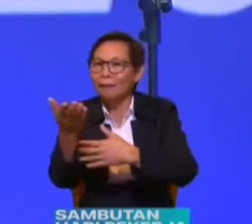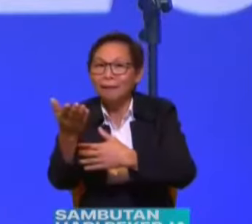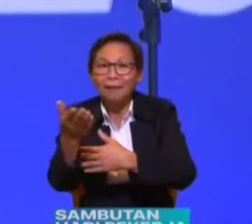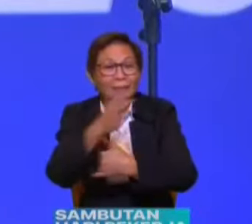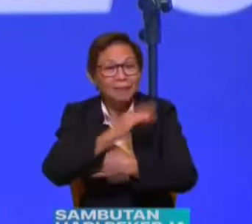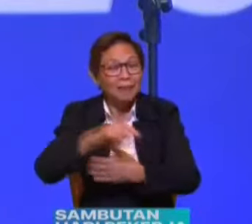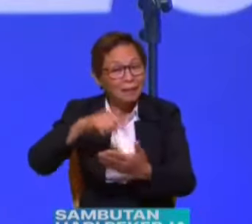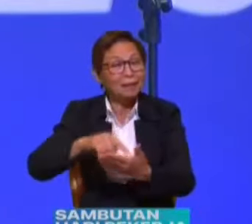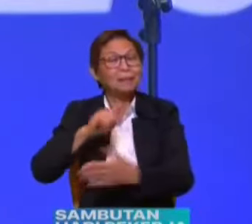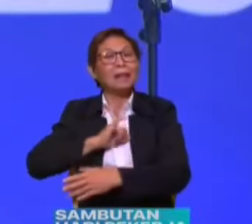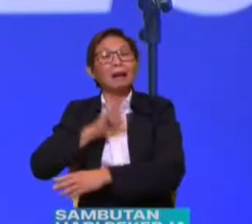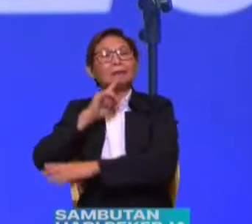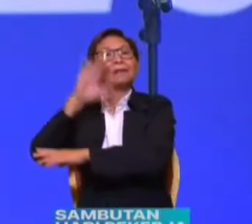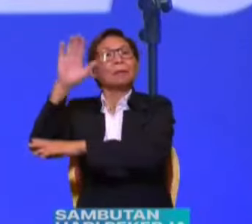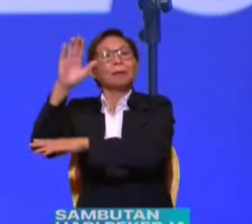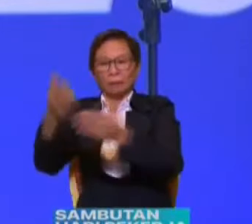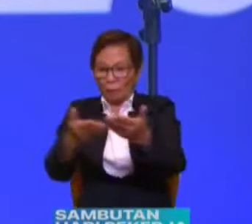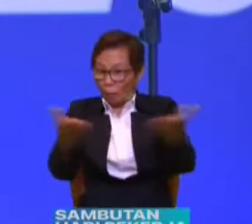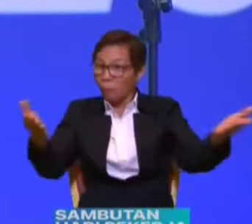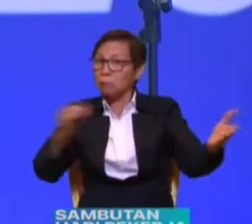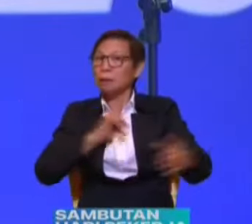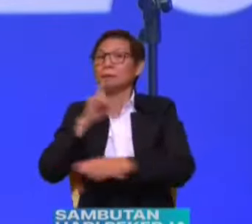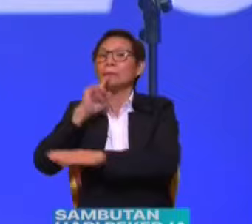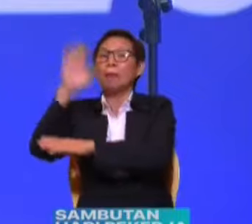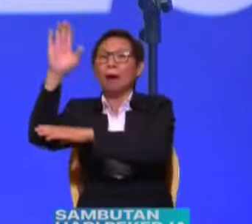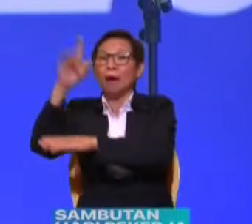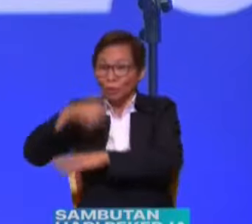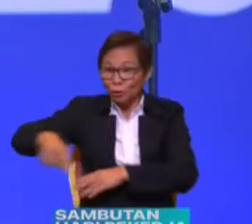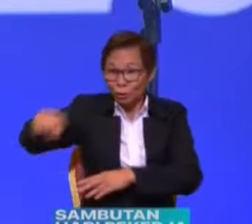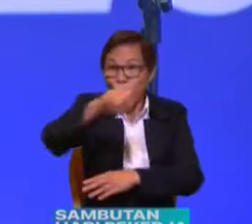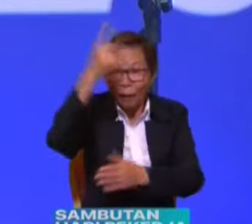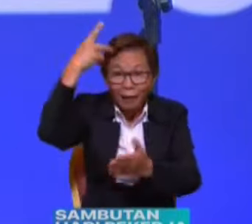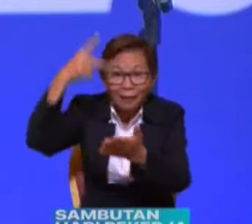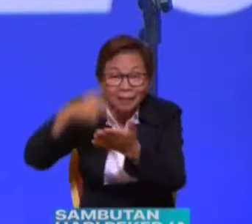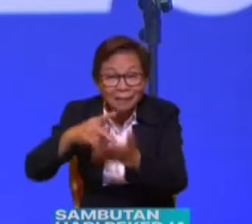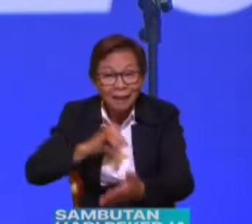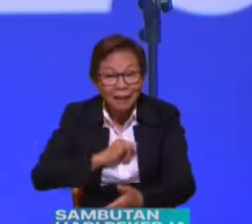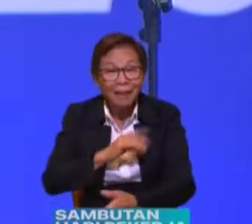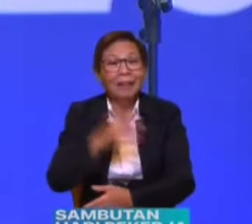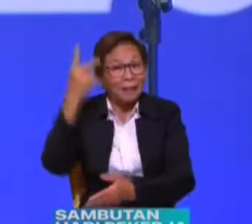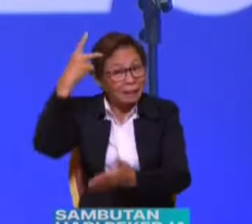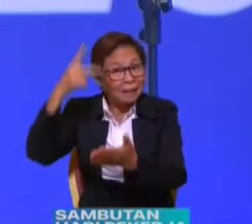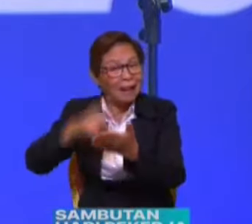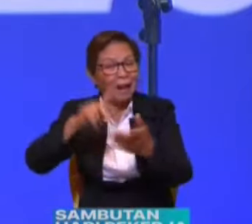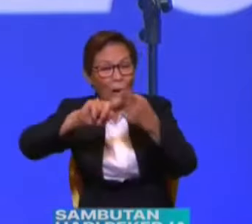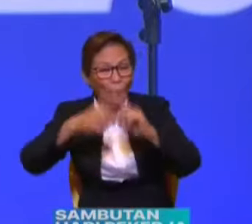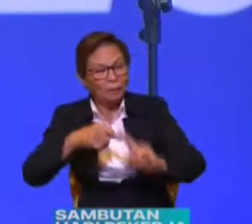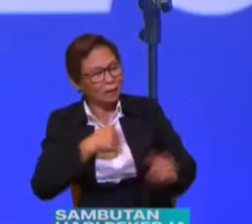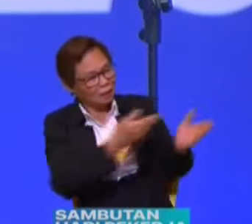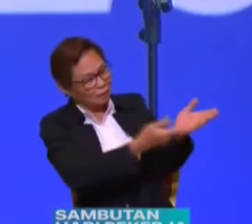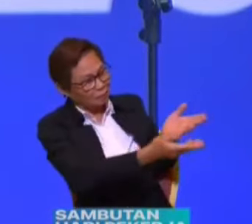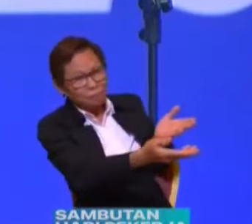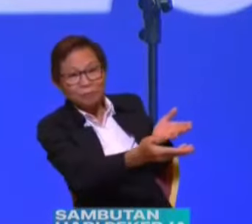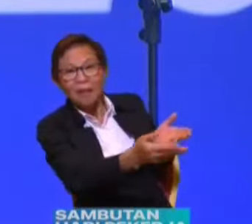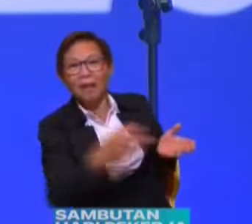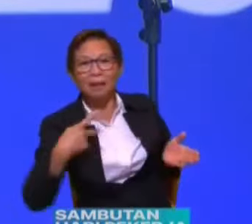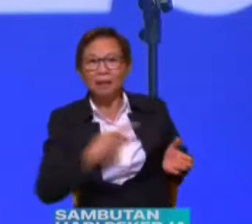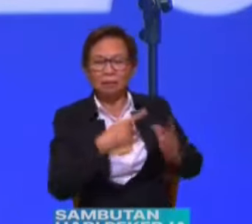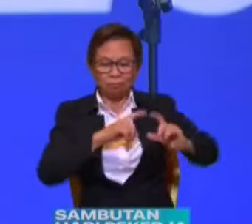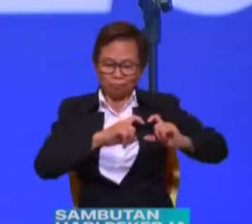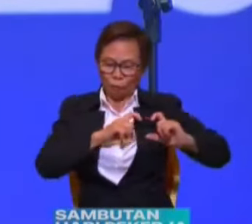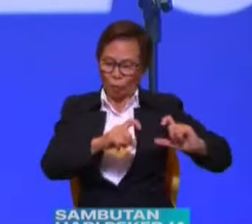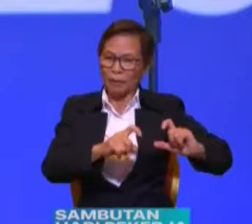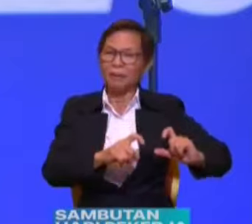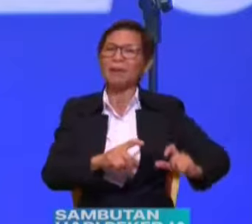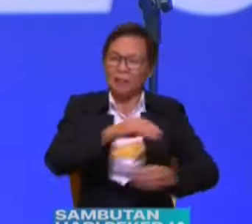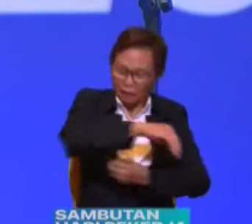Dan ini jaminan saya, sudah. Sebagian sudah kenal saya dan kenal rakan-rakan saya. Dan kita bagi komitmen. Kita ambil